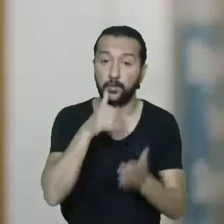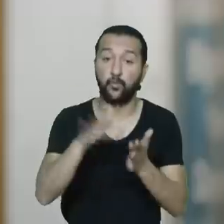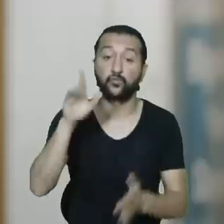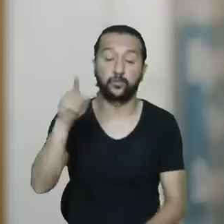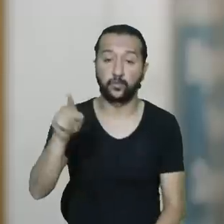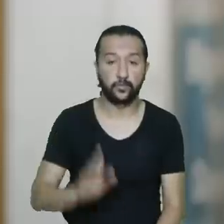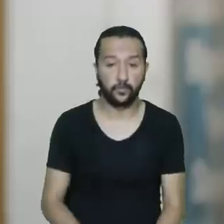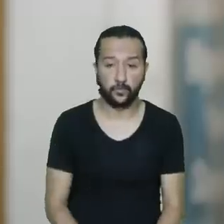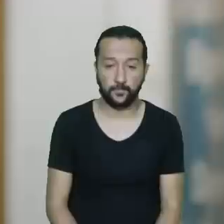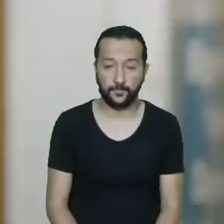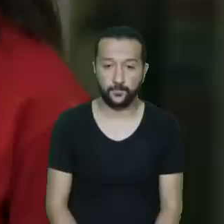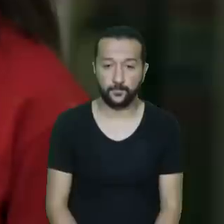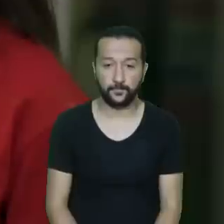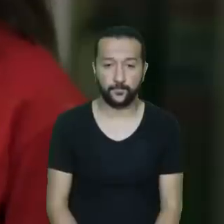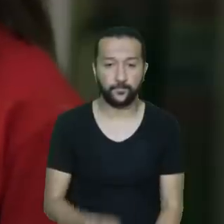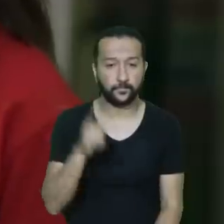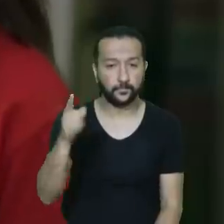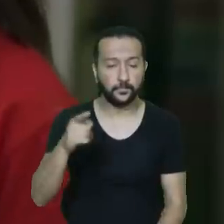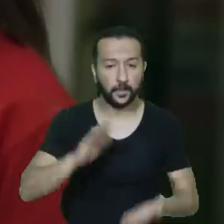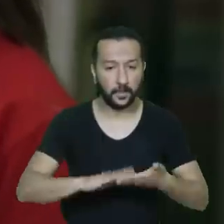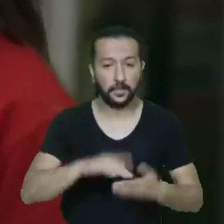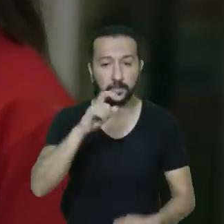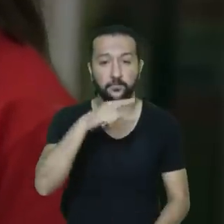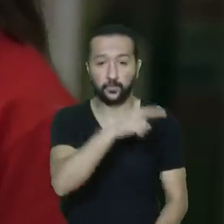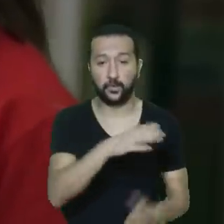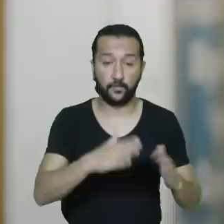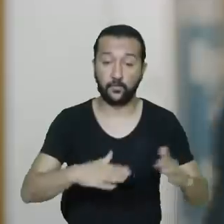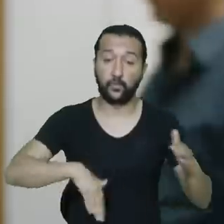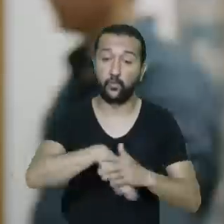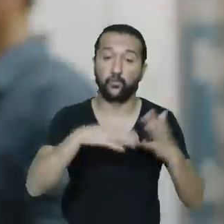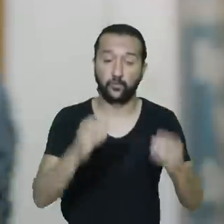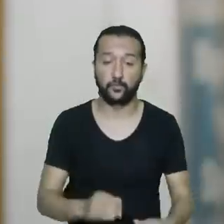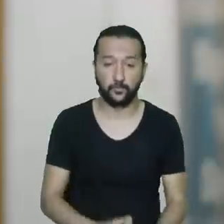onu. Geçen arkadaşım Kispar'ı evden kovdu.